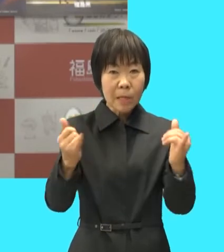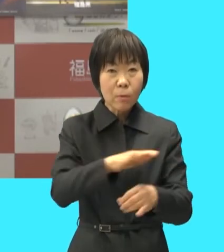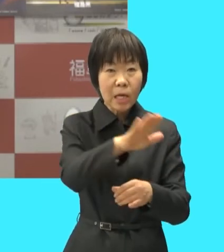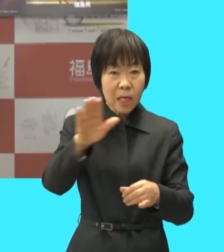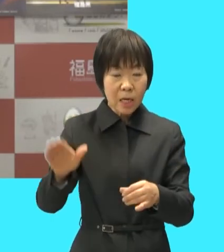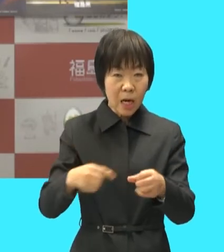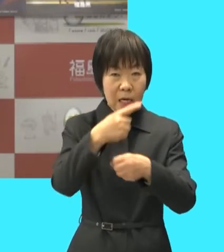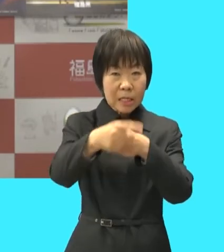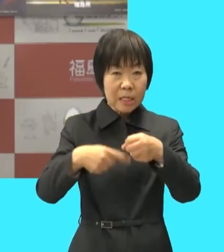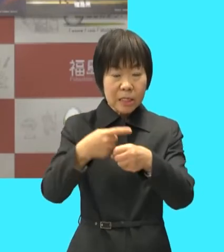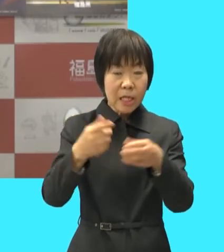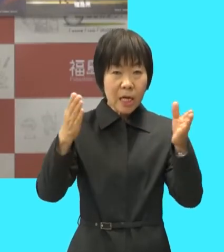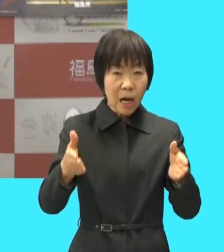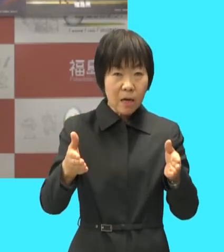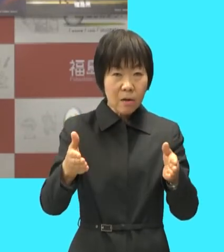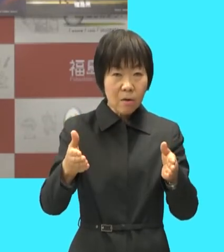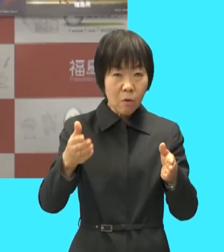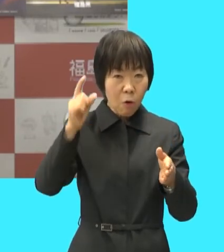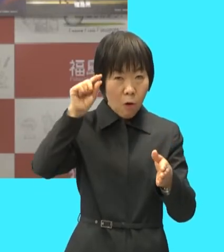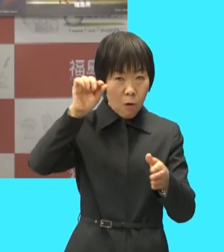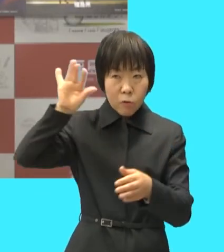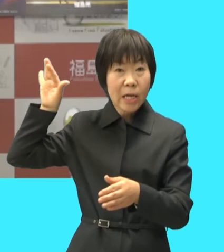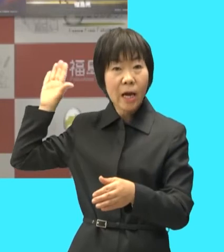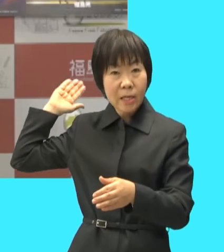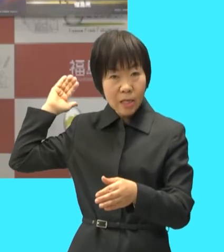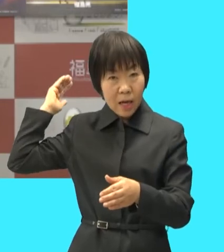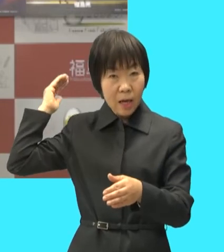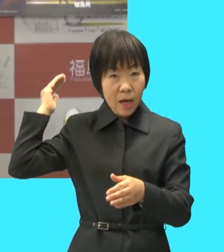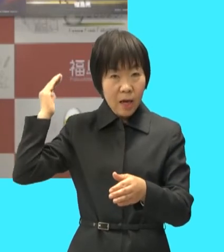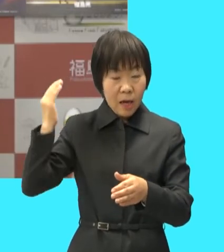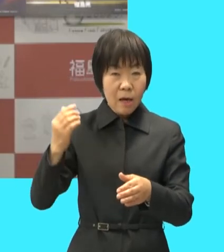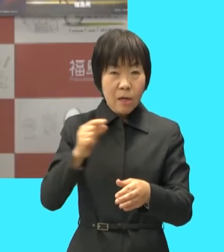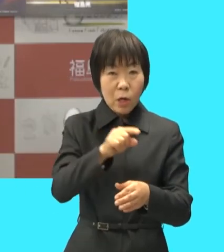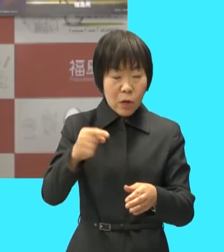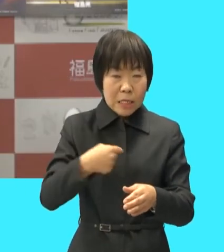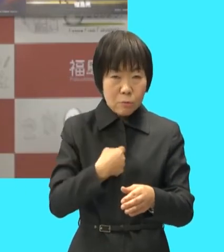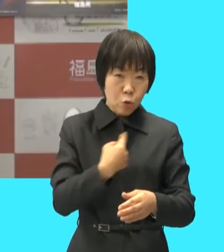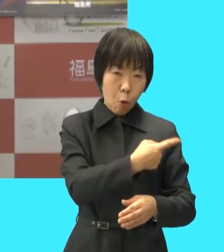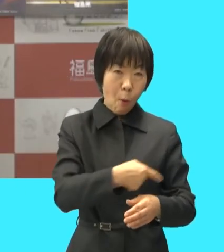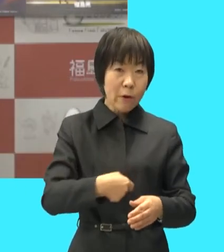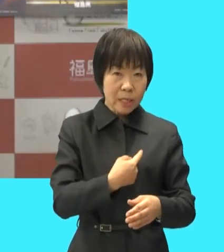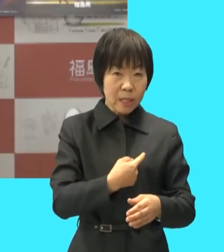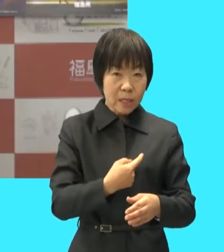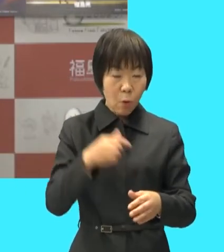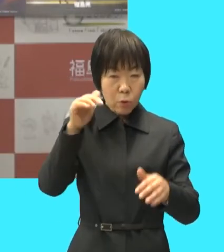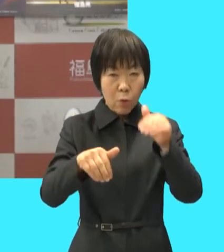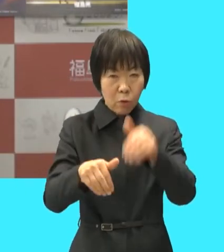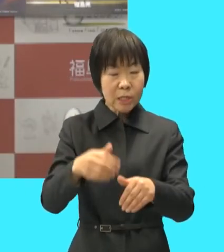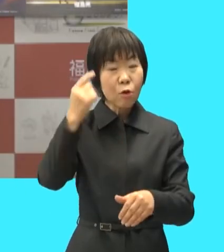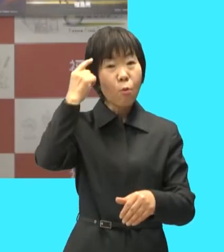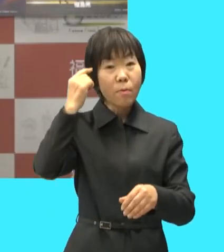の1年間を振り返って、福島県のニュースそれぞれ自分の思いを投票されたものと受け止めております